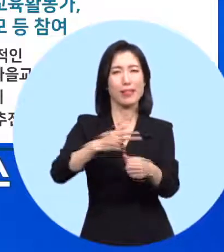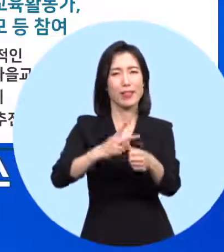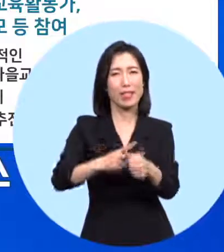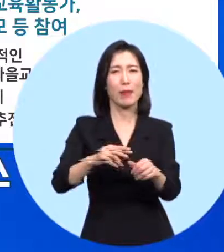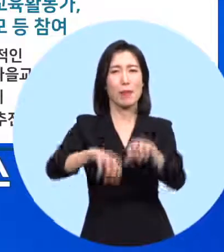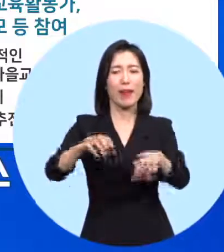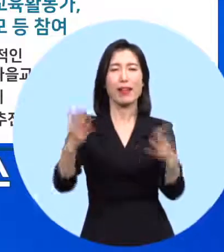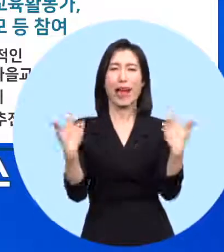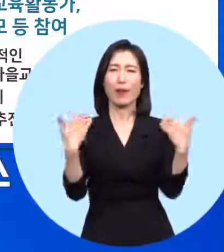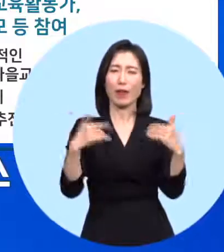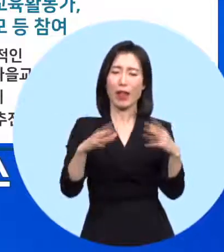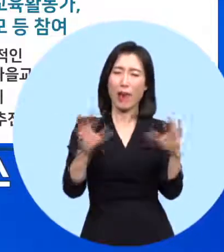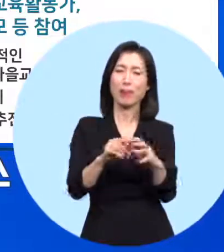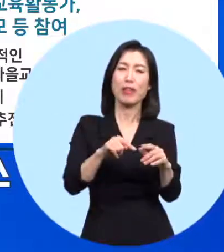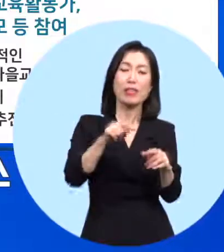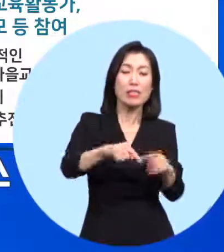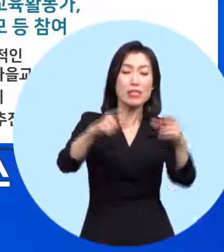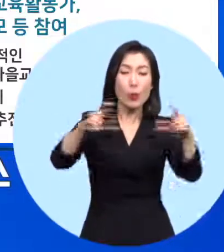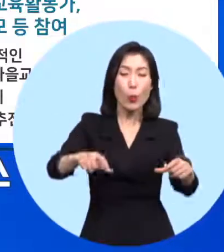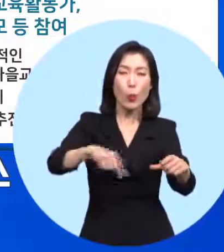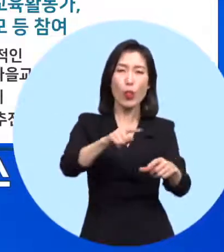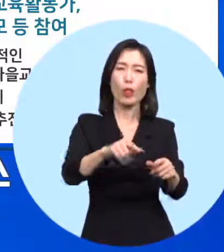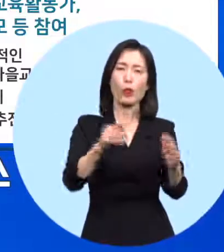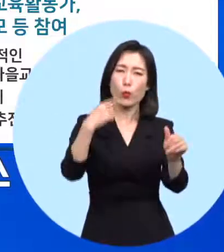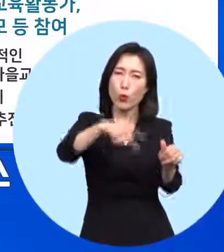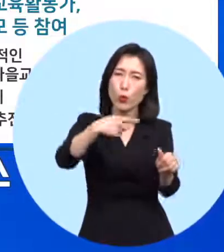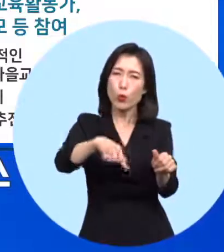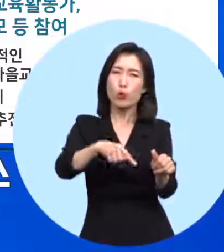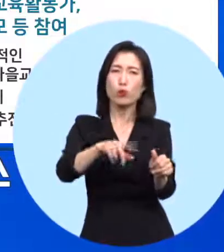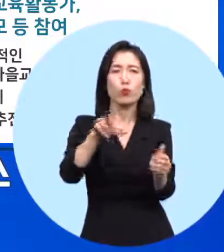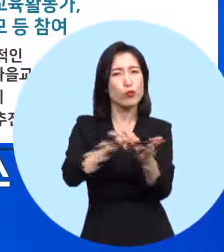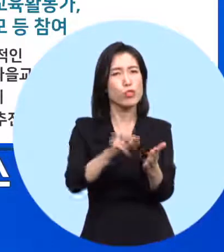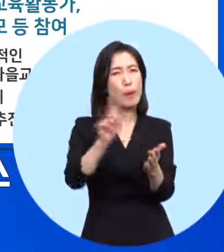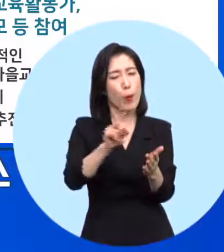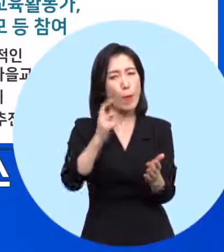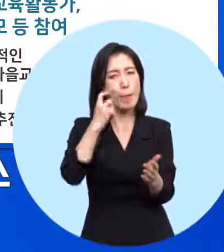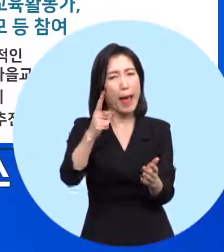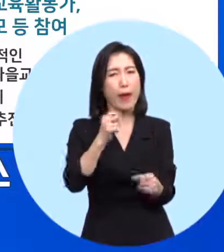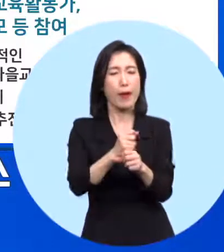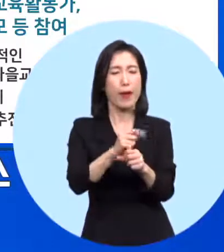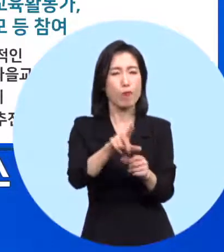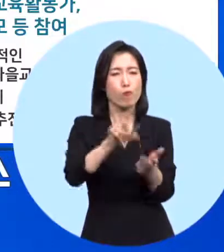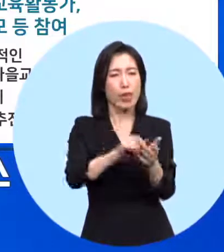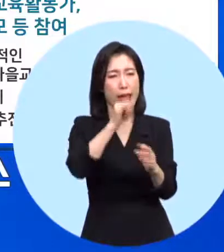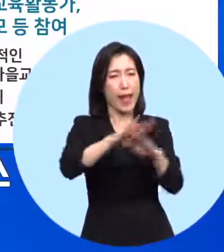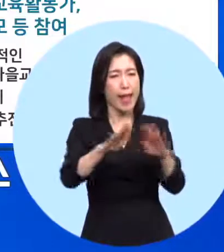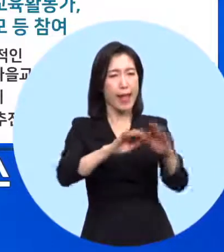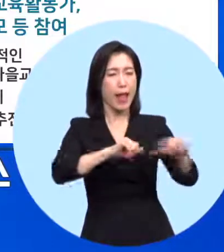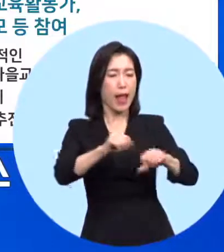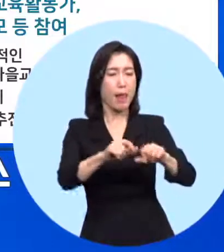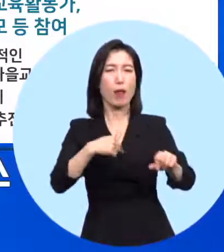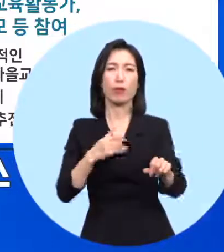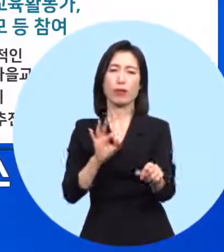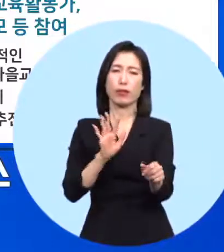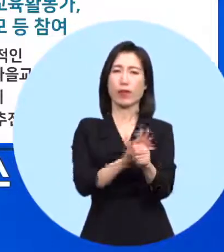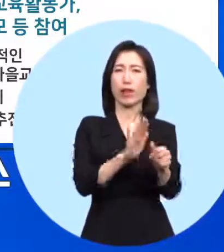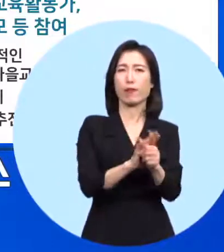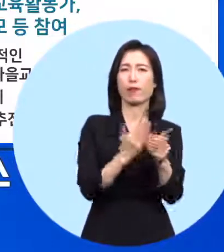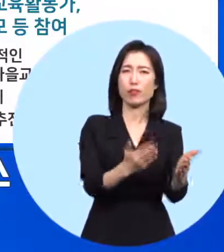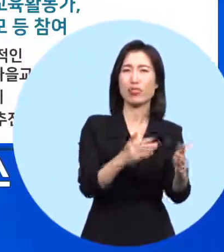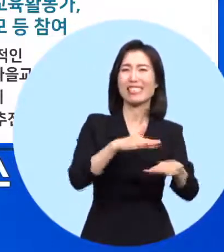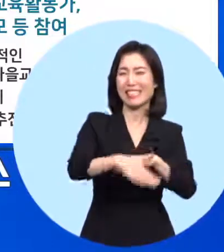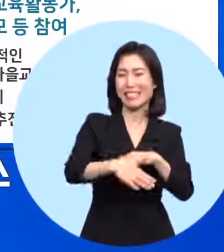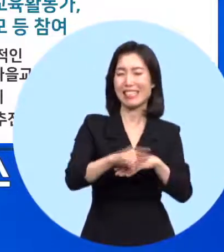공동체를 구축을 해서 그 마을의 교육 의제를 만들고 그 의제에 대한 지원을 저희가 하는 이런 방식으로 마을교육